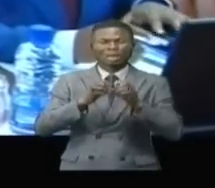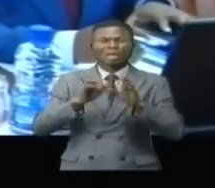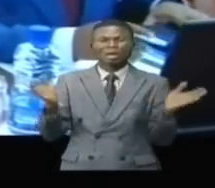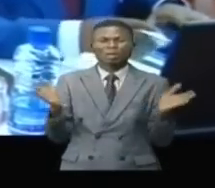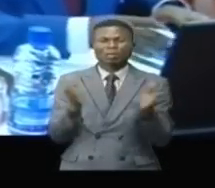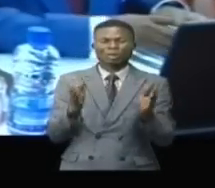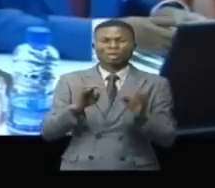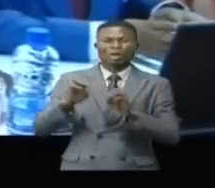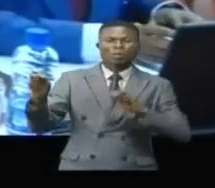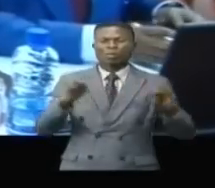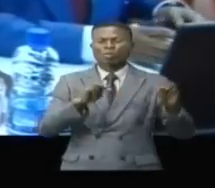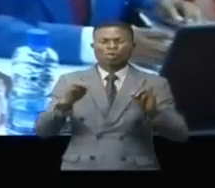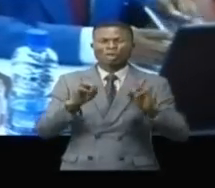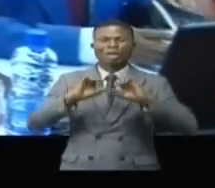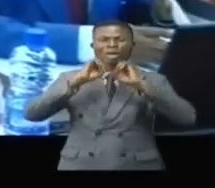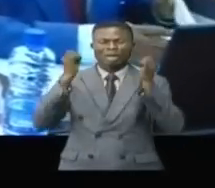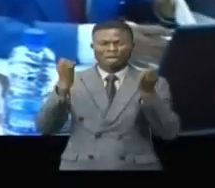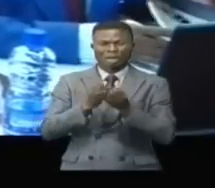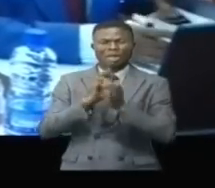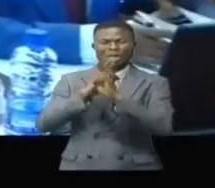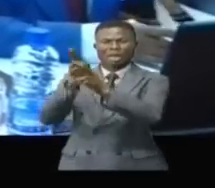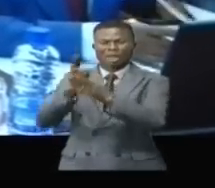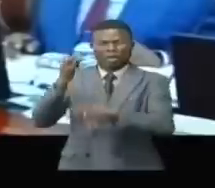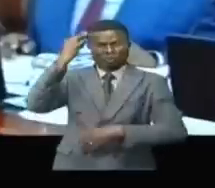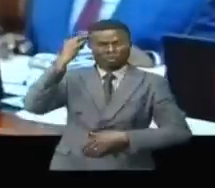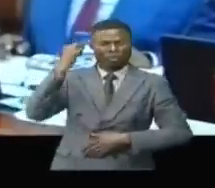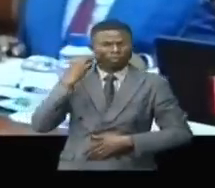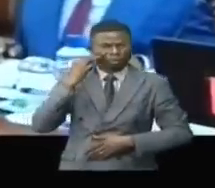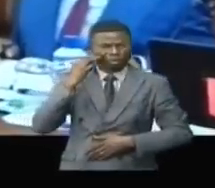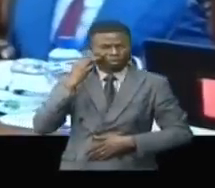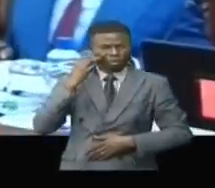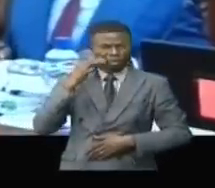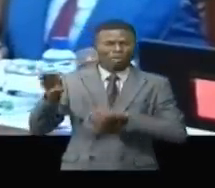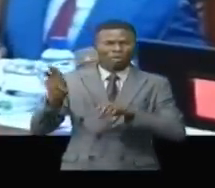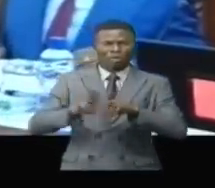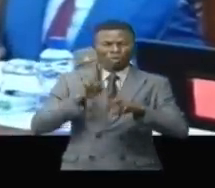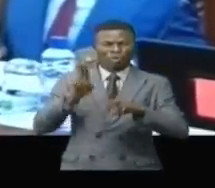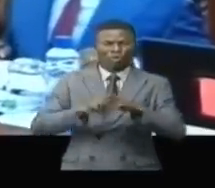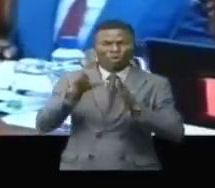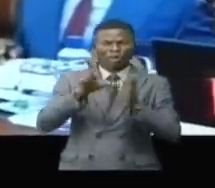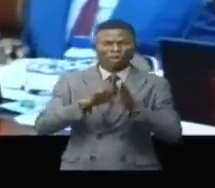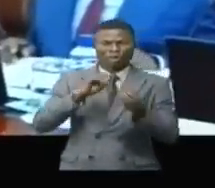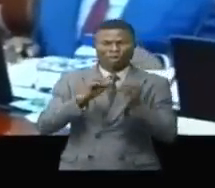Moyennes Entreprises, a présenté au Conseil le rapport de mise en œuvre de la loi numéro